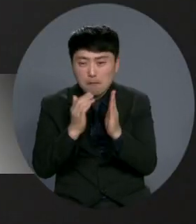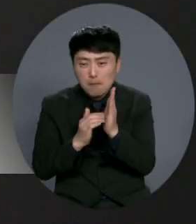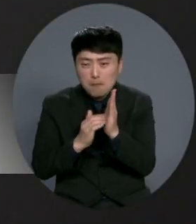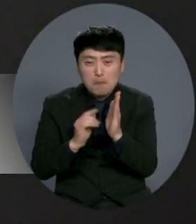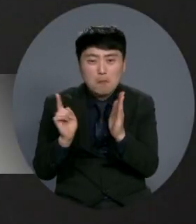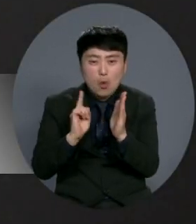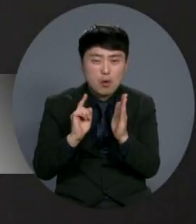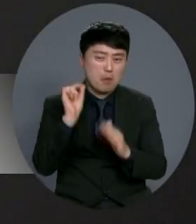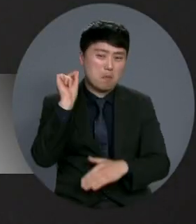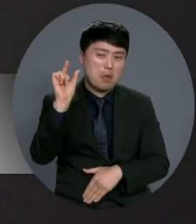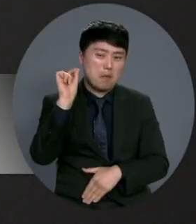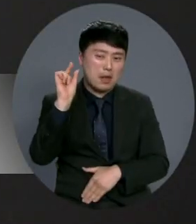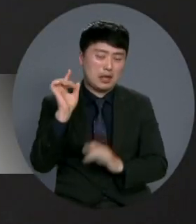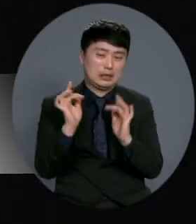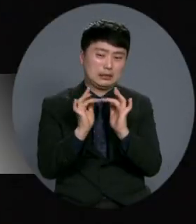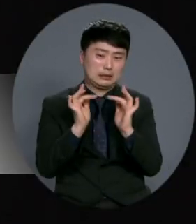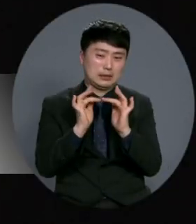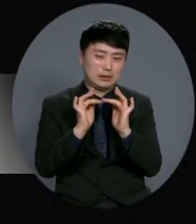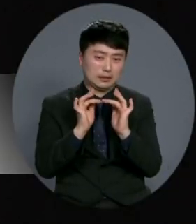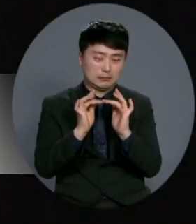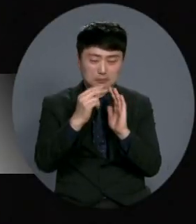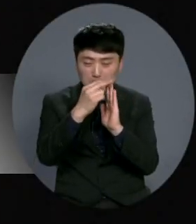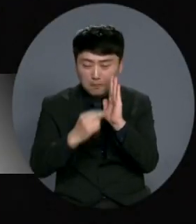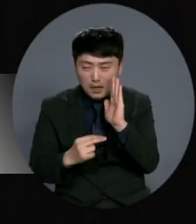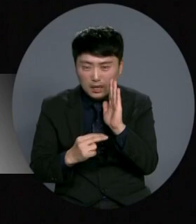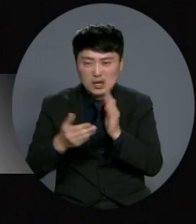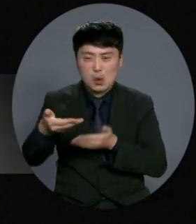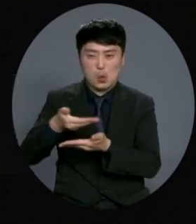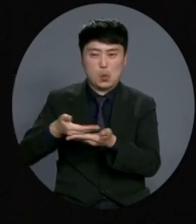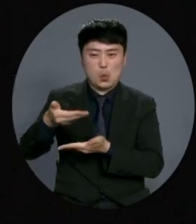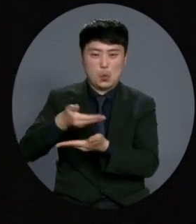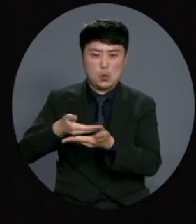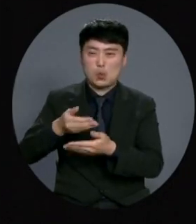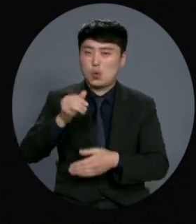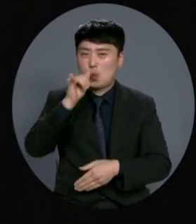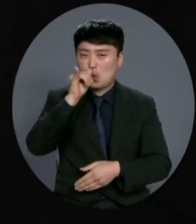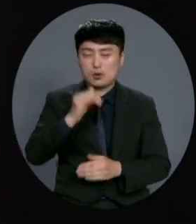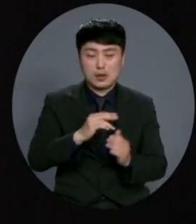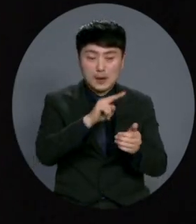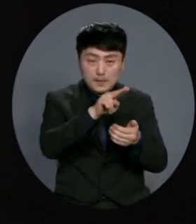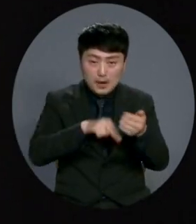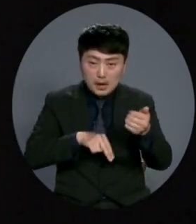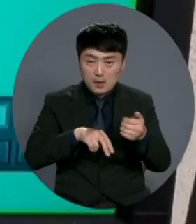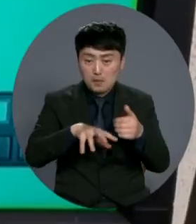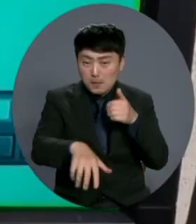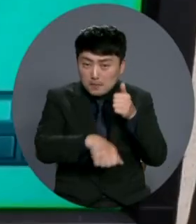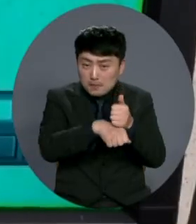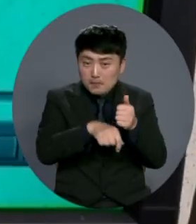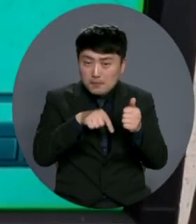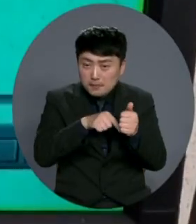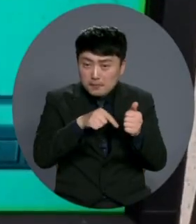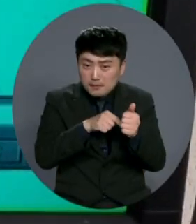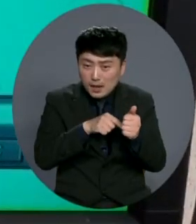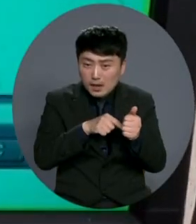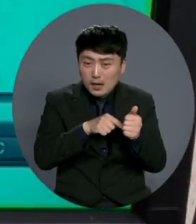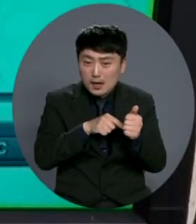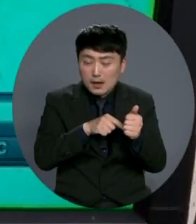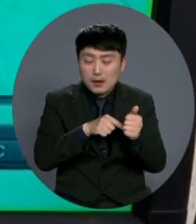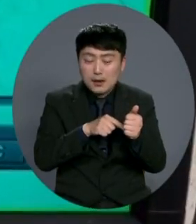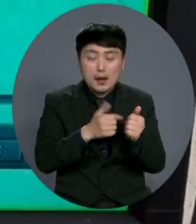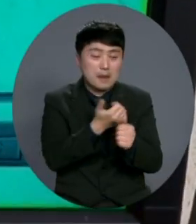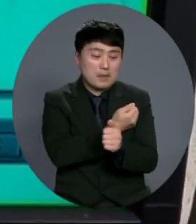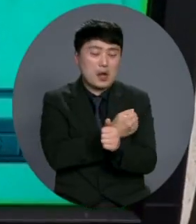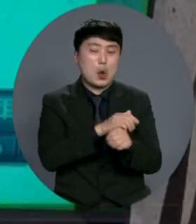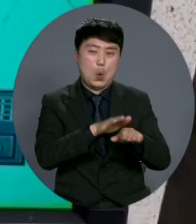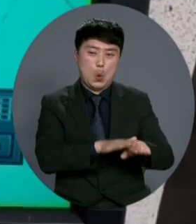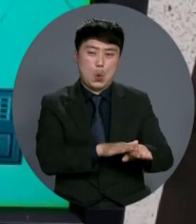어려운 텔레그램을 이용하고 가상자산으로 거래했습니다. 판매책도 텔레그램으로 구매자에게 마약의 위치를